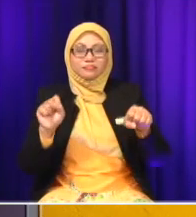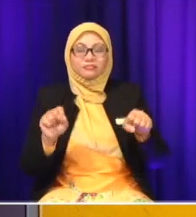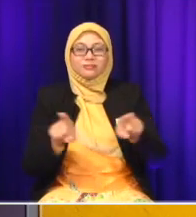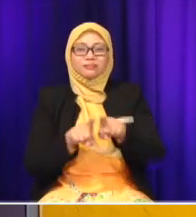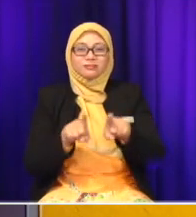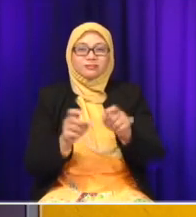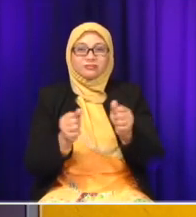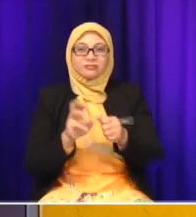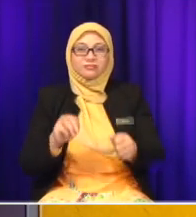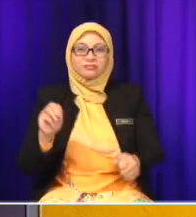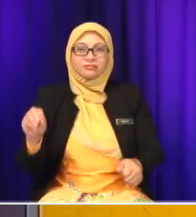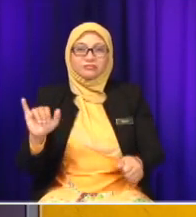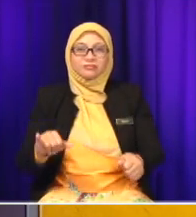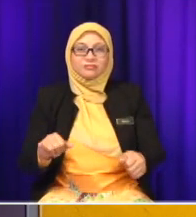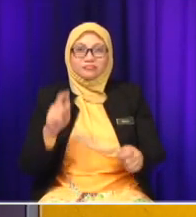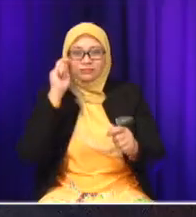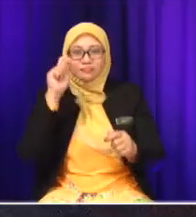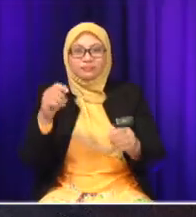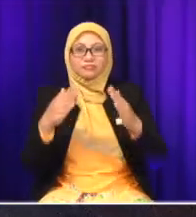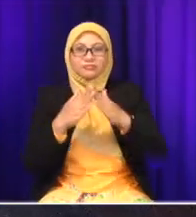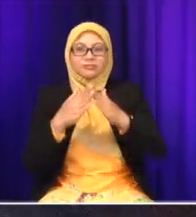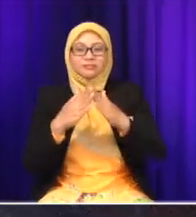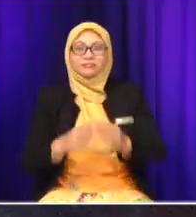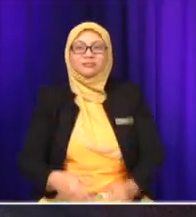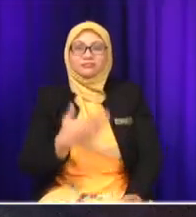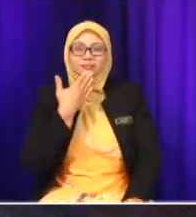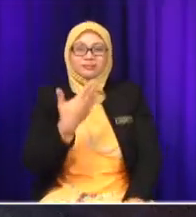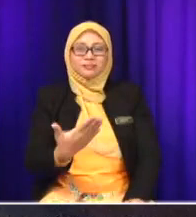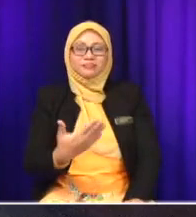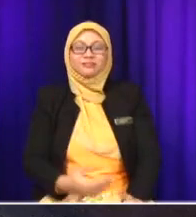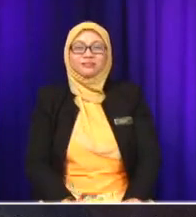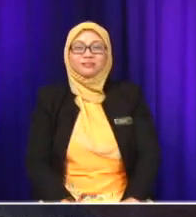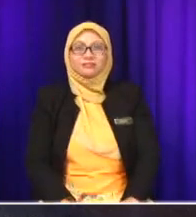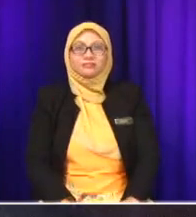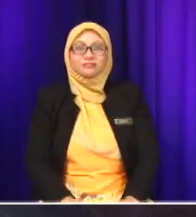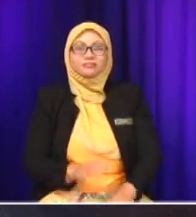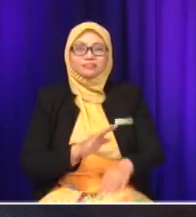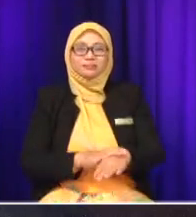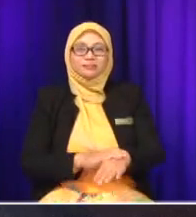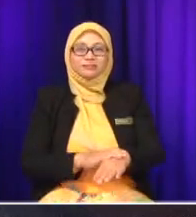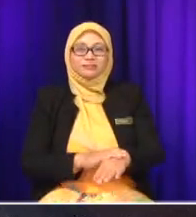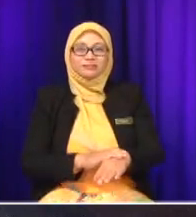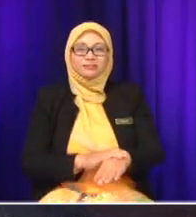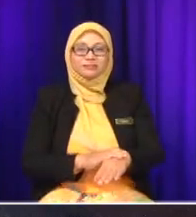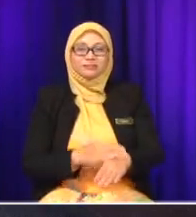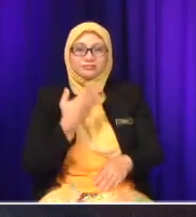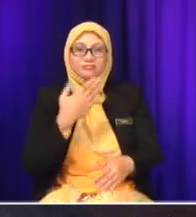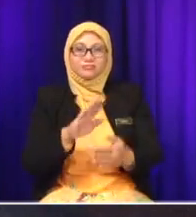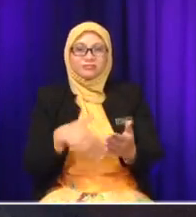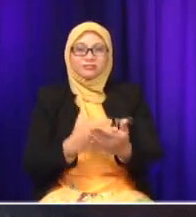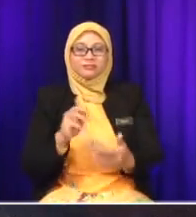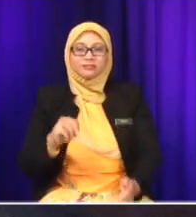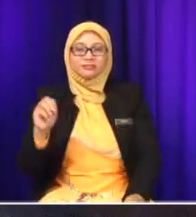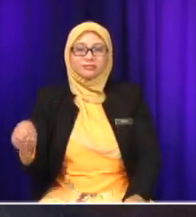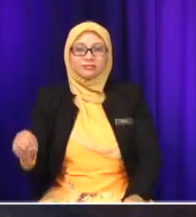daripada rumah insya-allah Terima kasih kepada Cikgu Ilias dan juga terima kasih kepada Azhar shfizi karvi dan juga mahzus